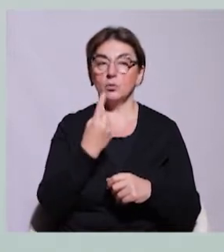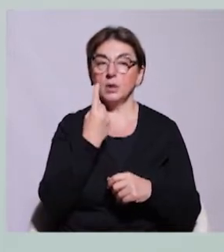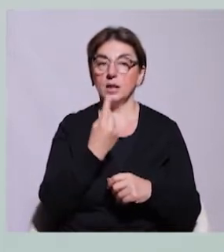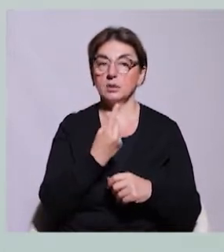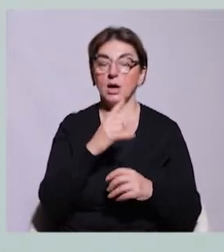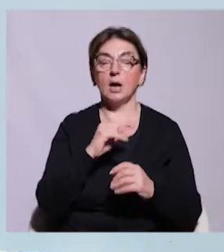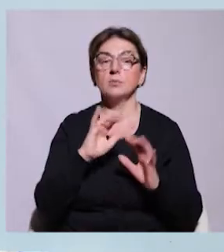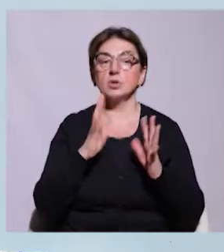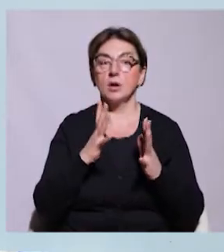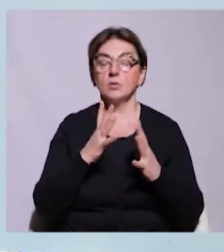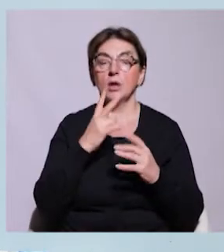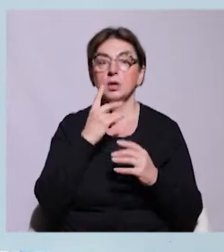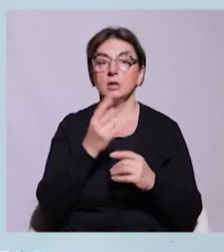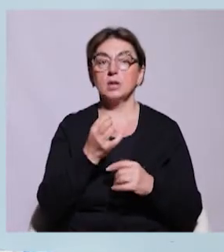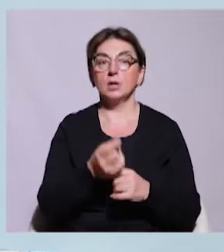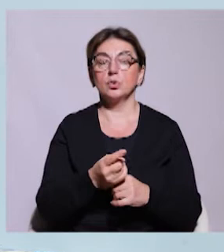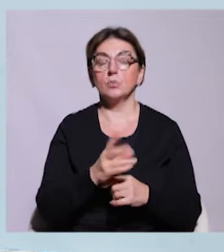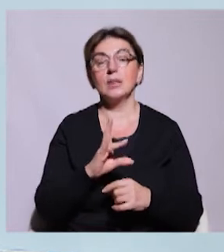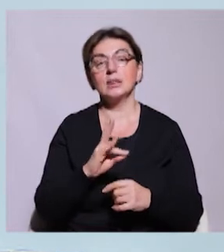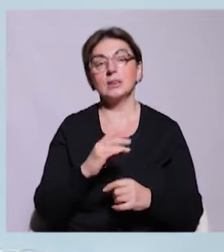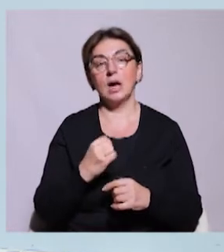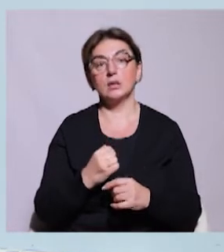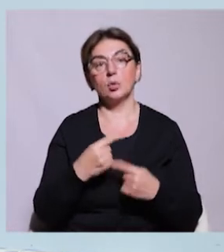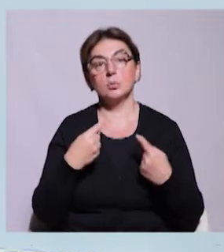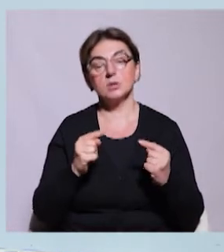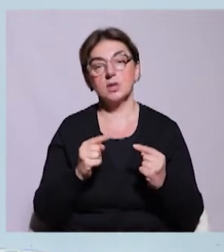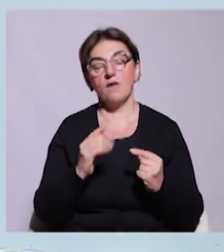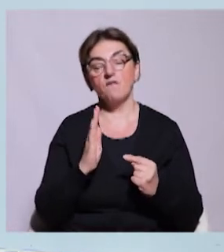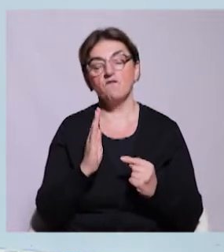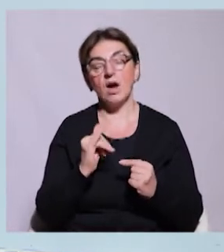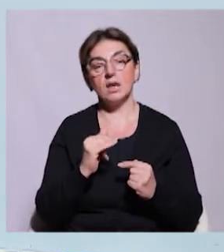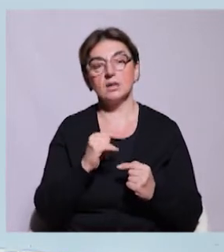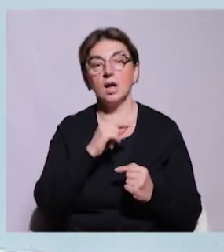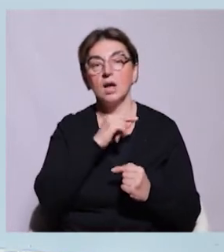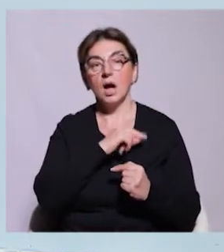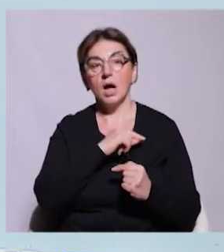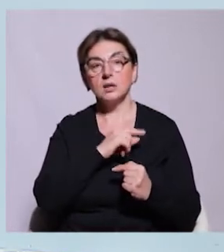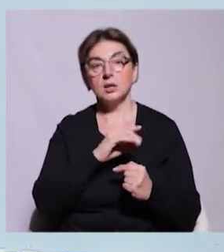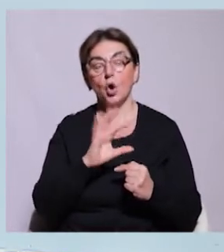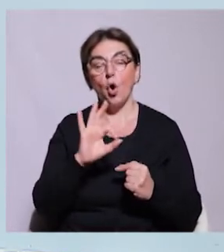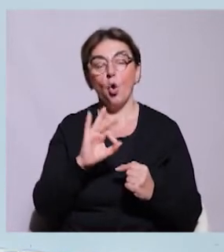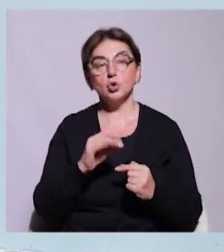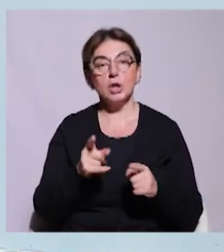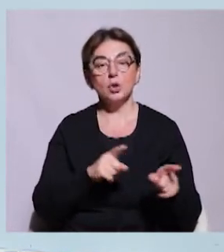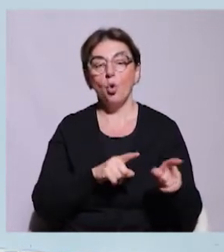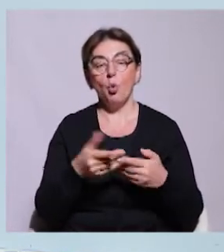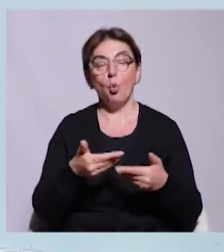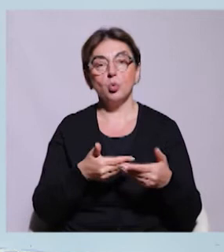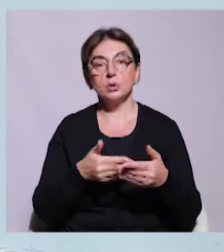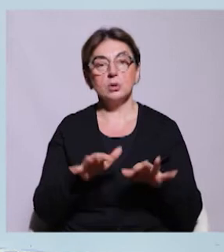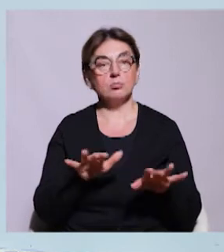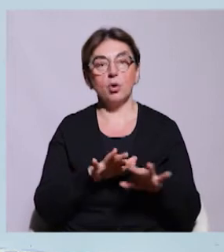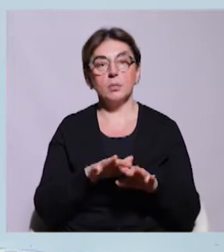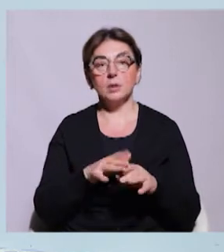ერთვალენტიანი. ამ შემთხვევაში მინდა აღვნიშნო ისიც, რომ ნატრიუმი სხვა ვალენტიან ბუნებას ჟანგბადთან ურთიერთქმედების დროს და